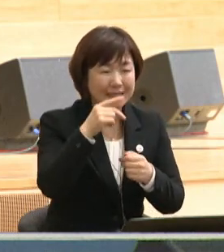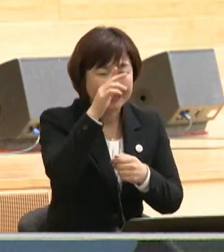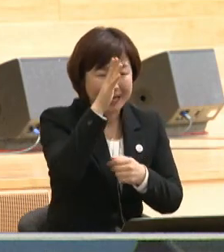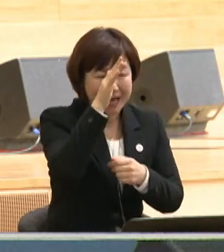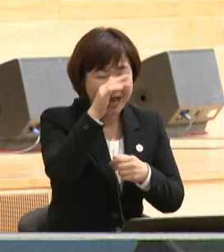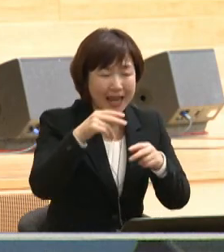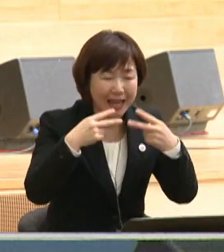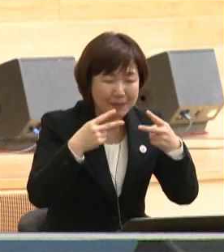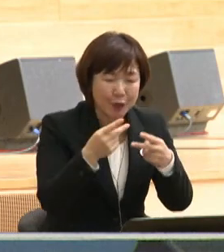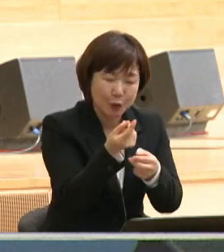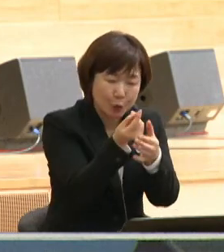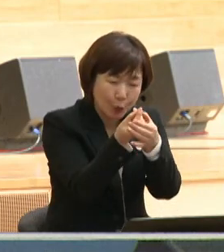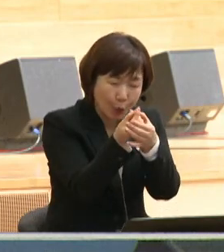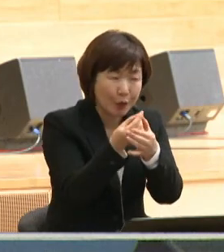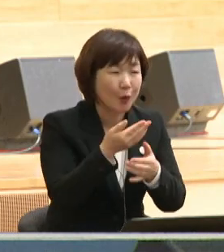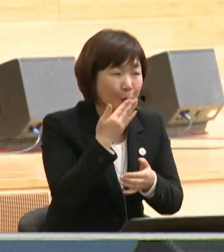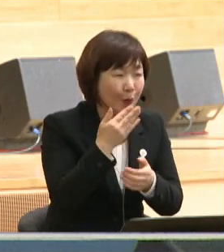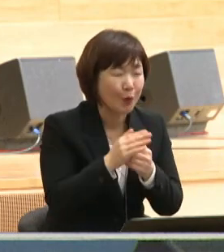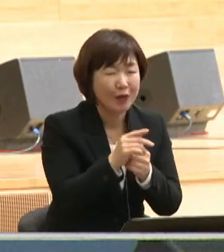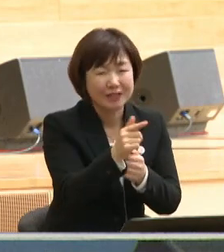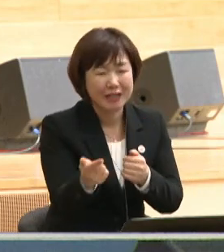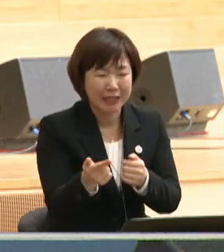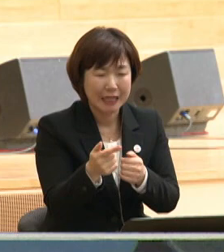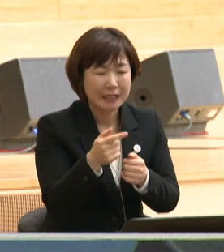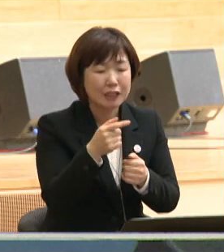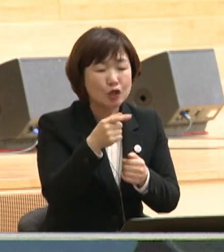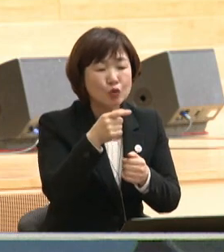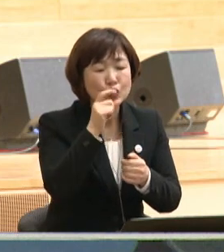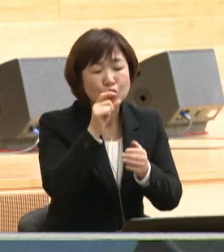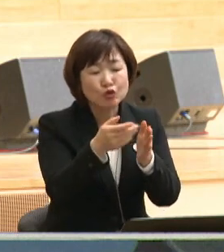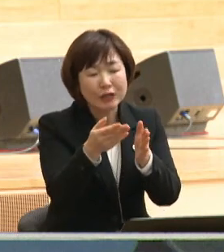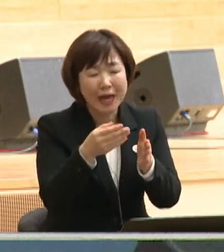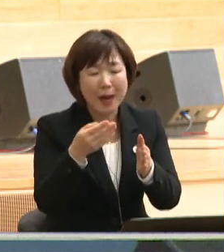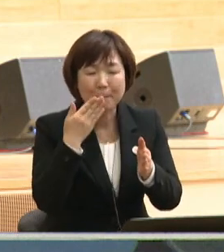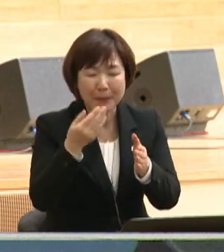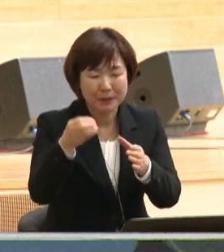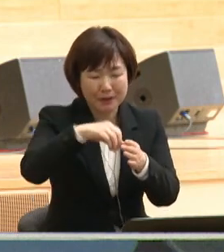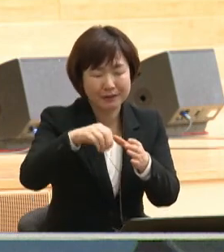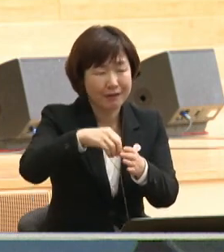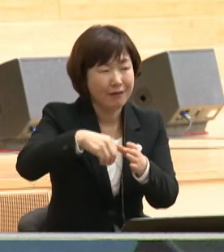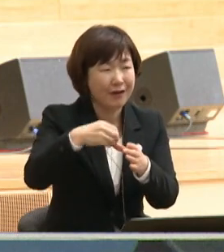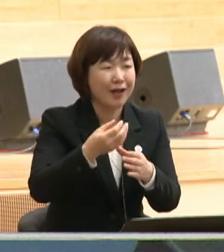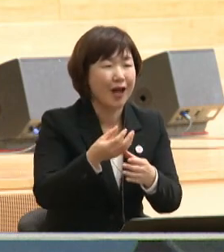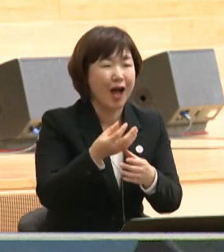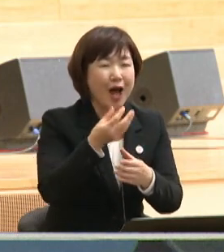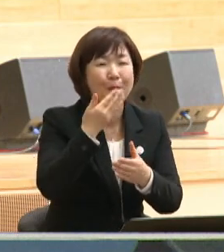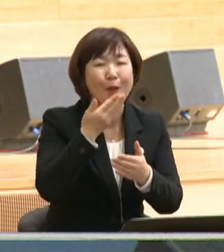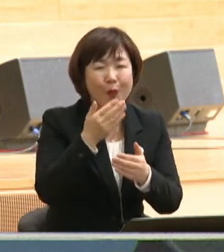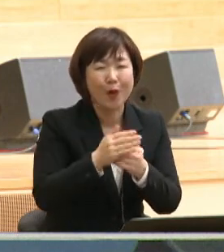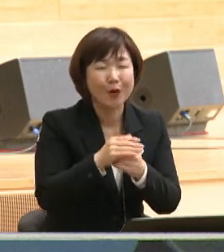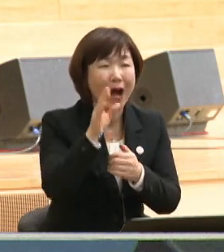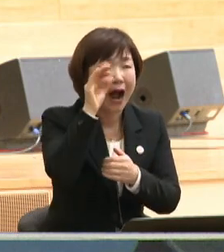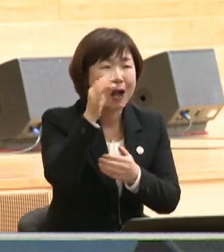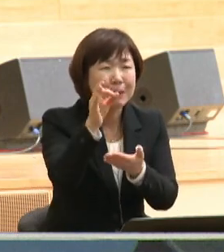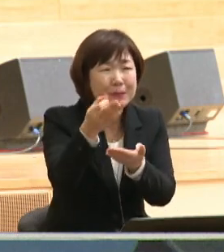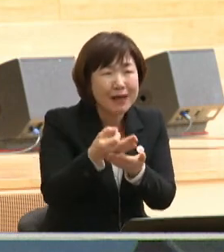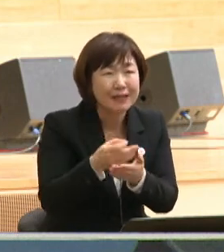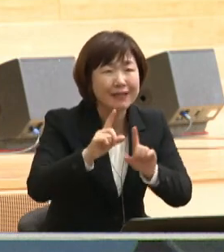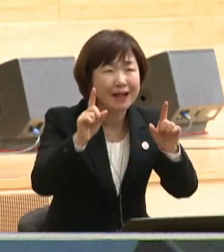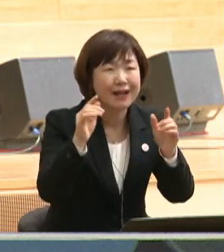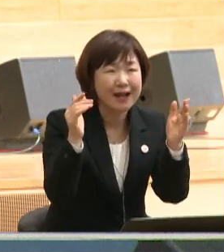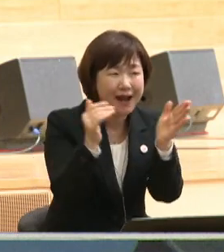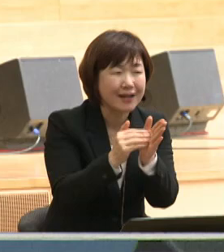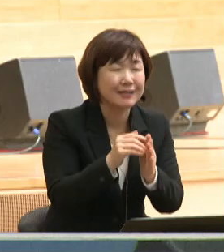끓여서 몇 만 건져 먹고 저녁때는 그 라면 국물에 밥 좀 말아 먹고 막 그렇게 알바비 받을 때까지 버티는